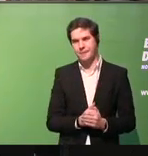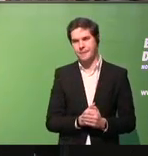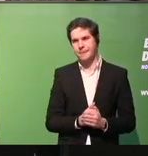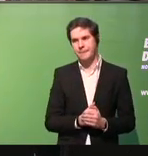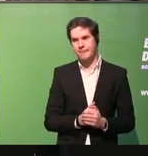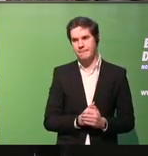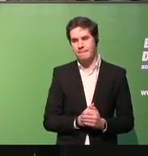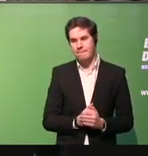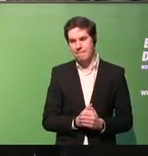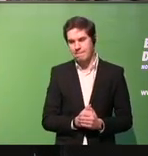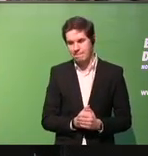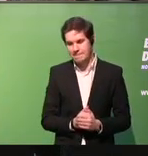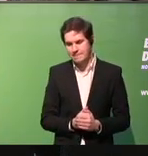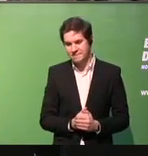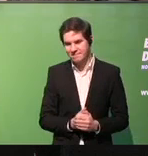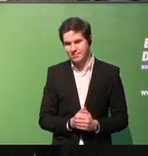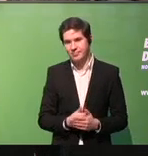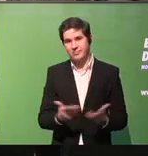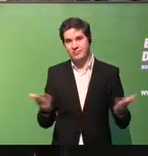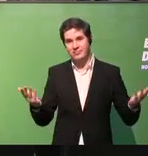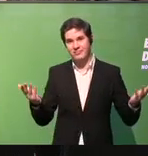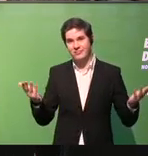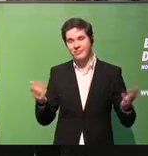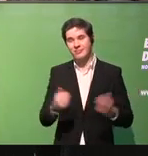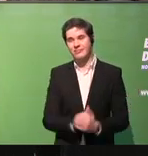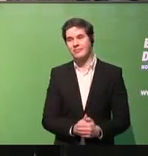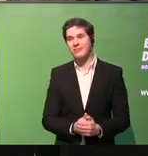Die wunderbaren Jungs